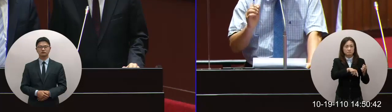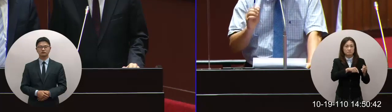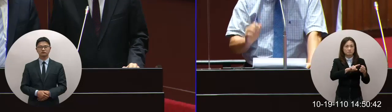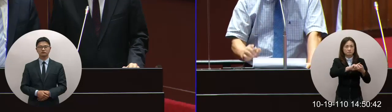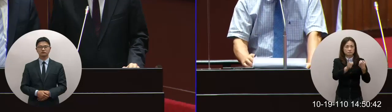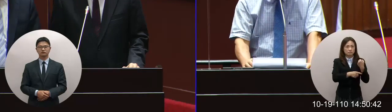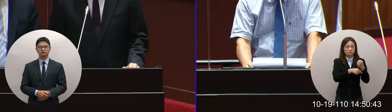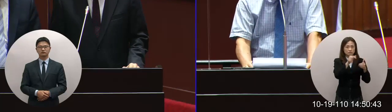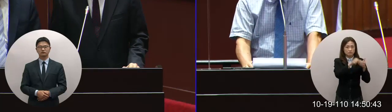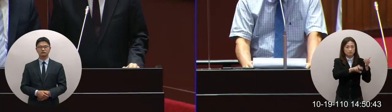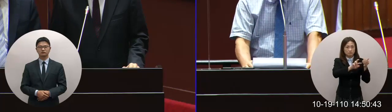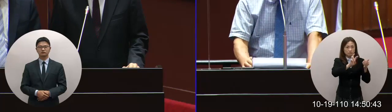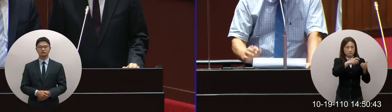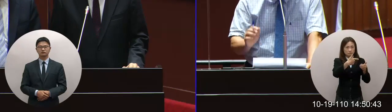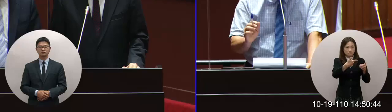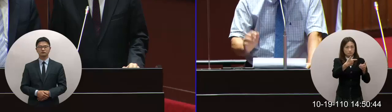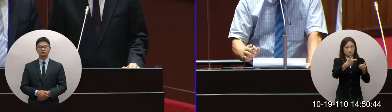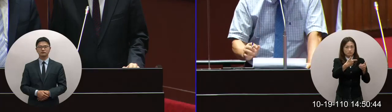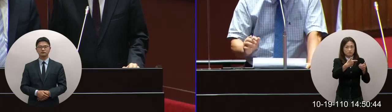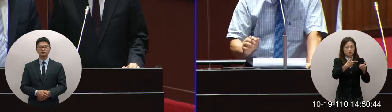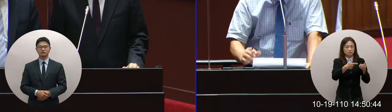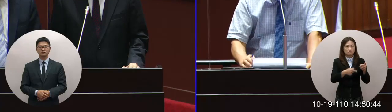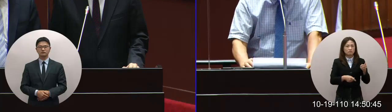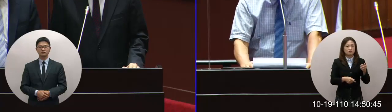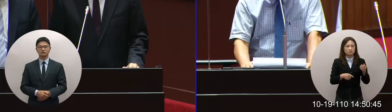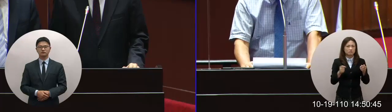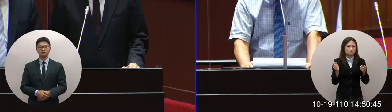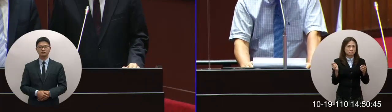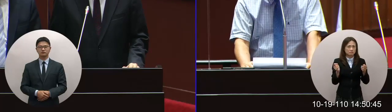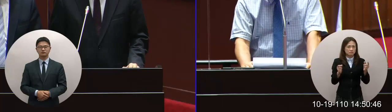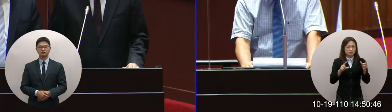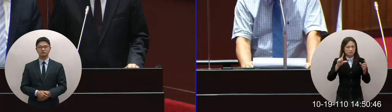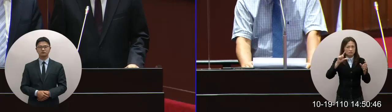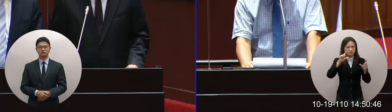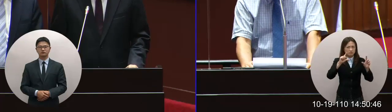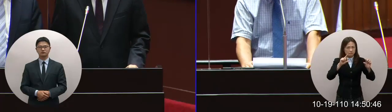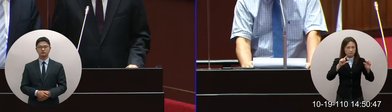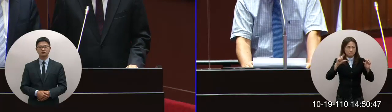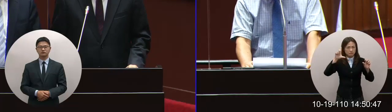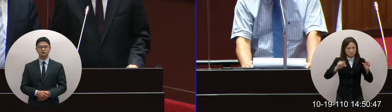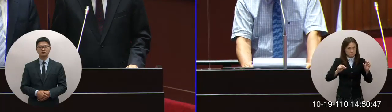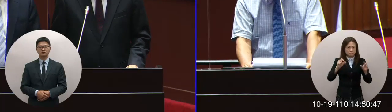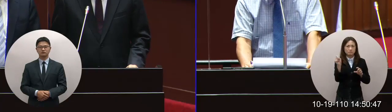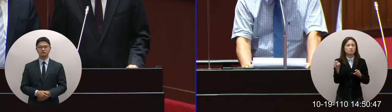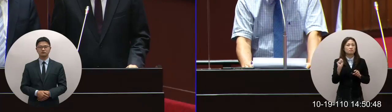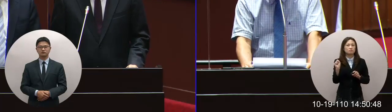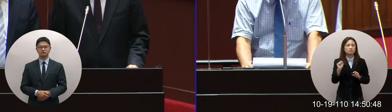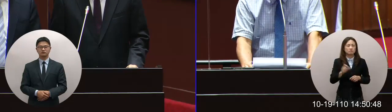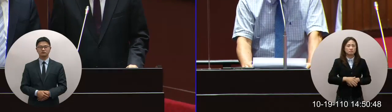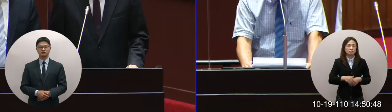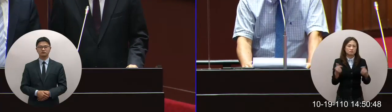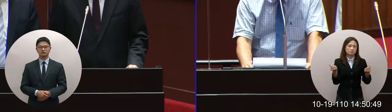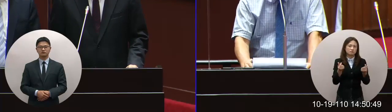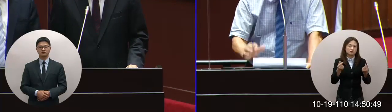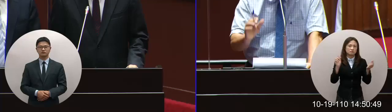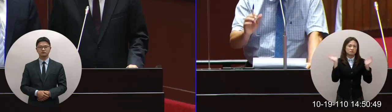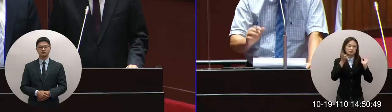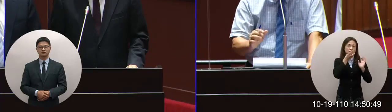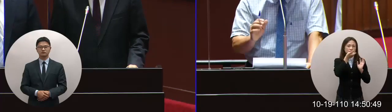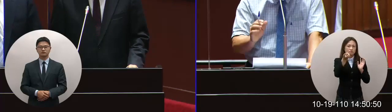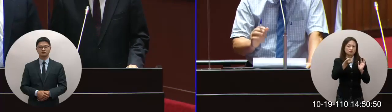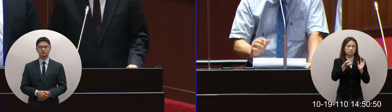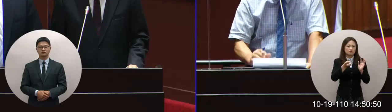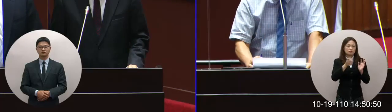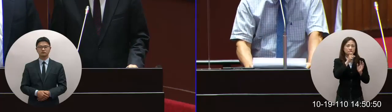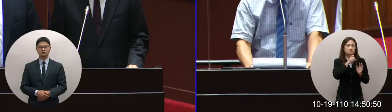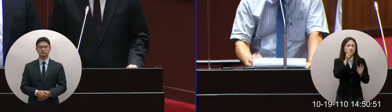的刑度啊，像拍摄啦、制造儿童或少年性行为的影片，哦，处最低